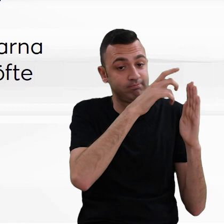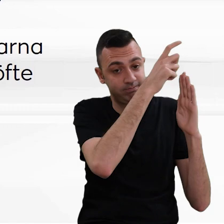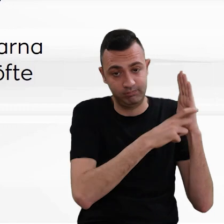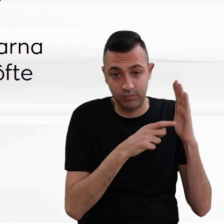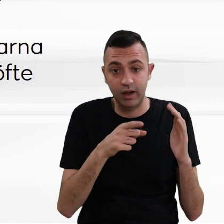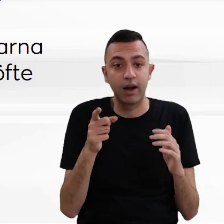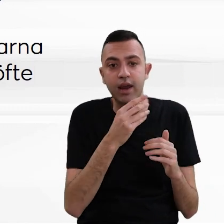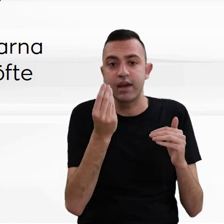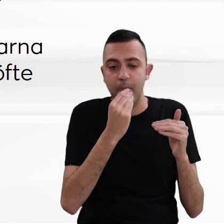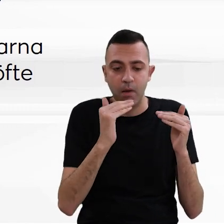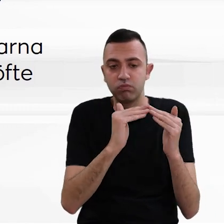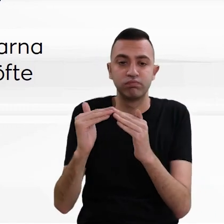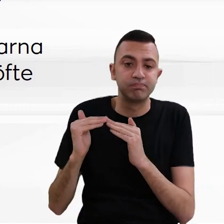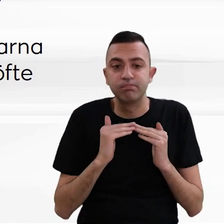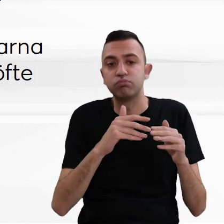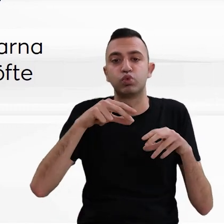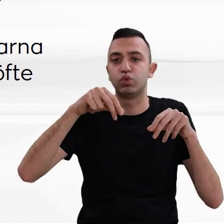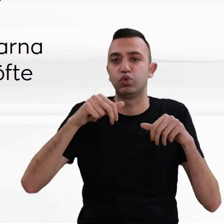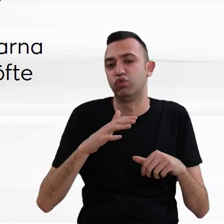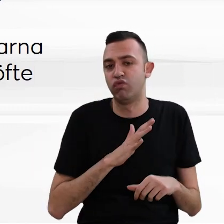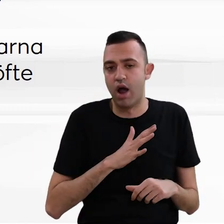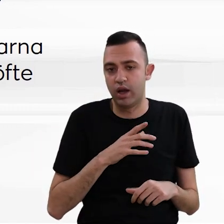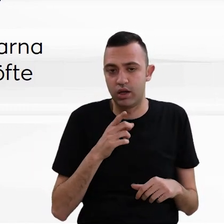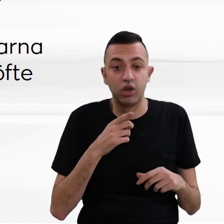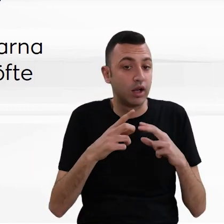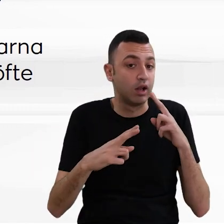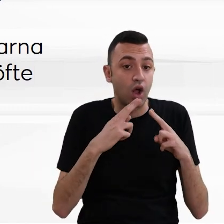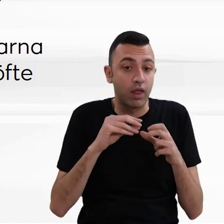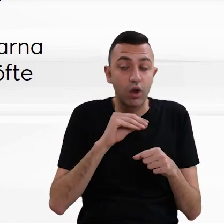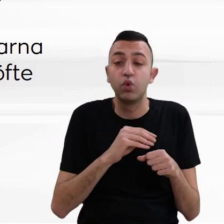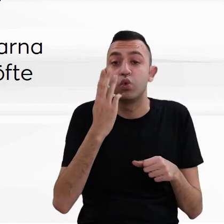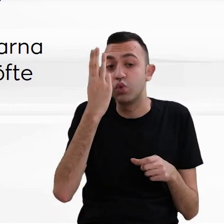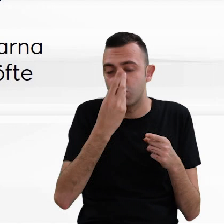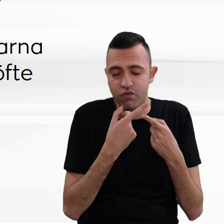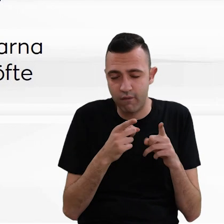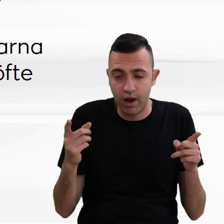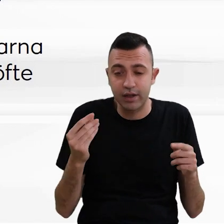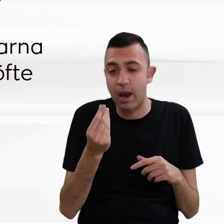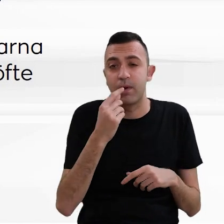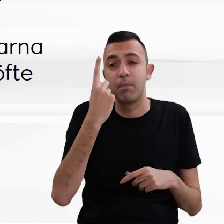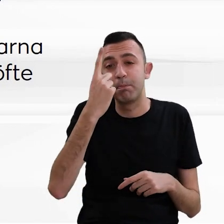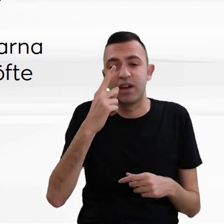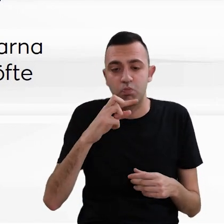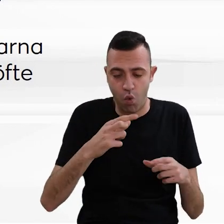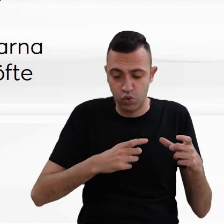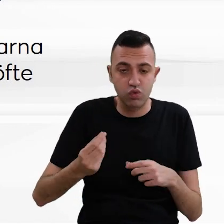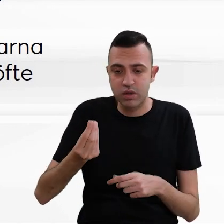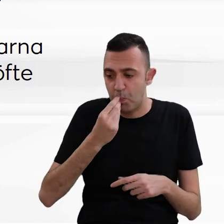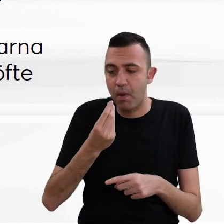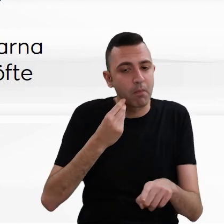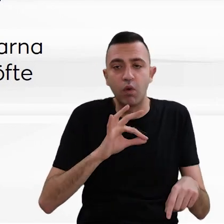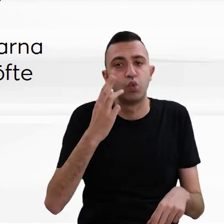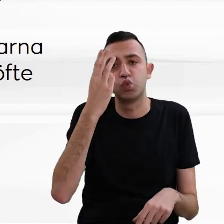her porsiyonunda işitmek da bulunmaktadır Bu lokantada üç farklı yemekten birer porsiyon yan bir